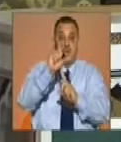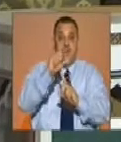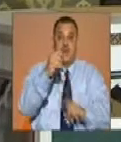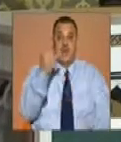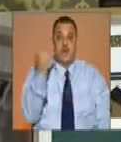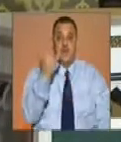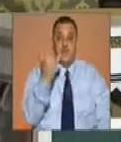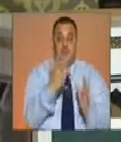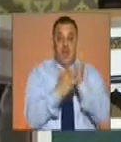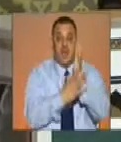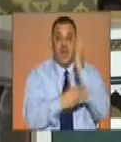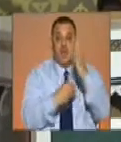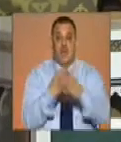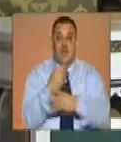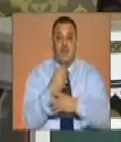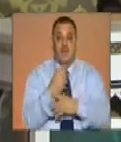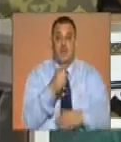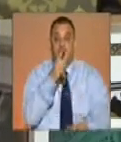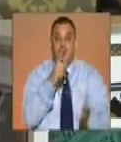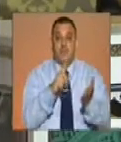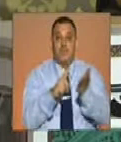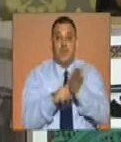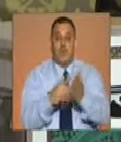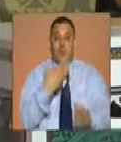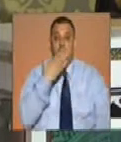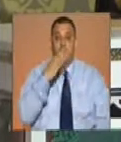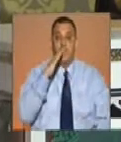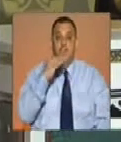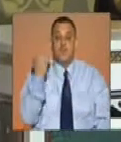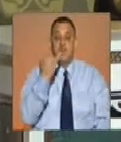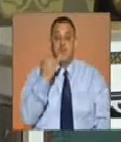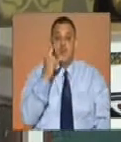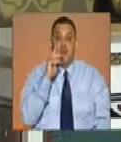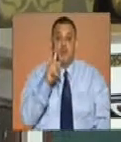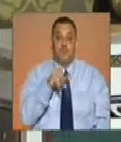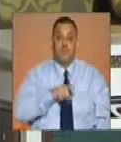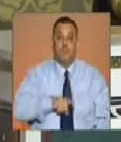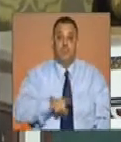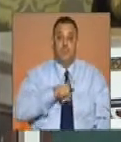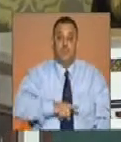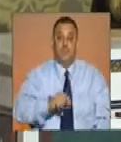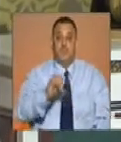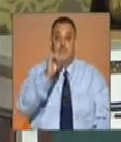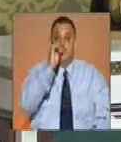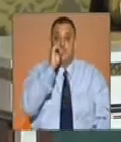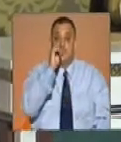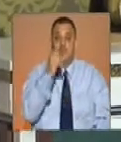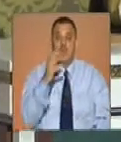لما أتوضأ ما عنديش ورق، ما عنديش حاجة، فإذا طلع شيء من البول هذا يطلع